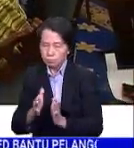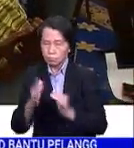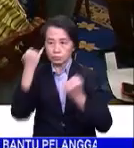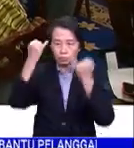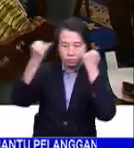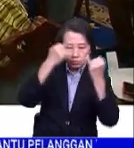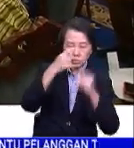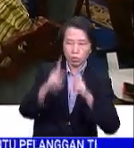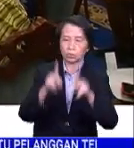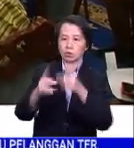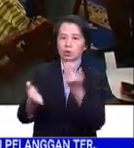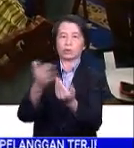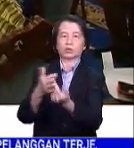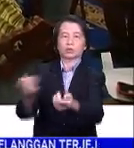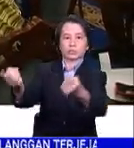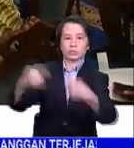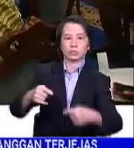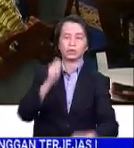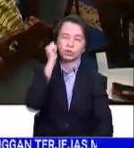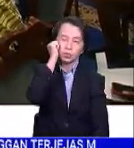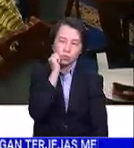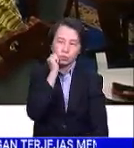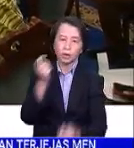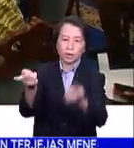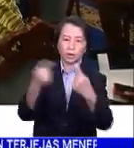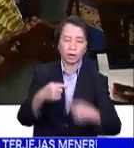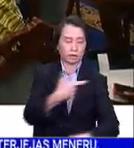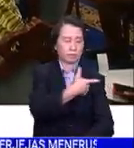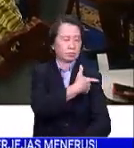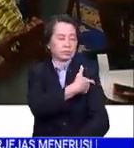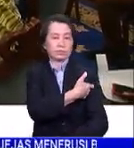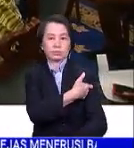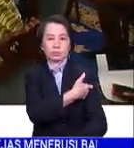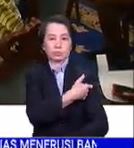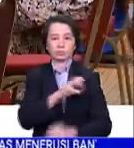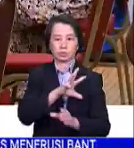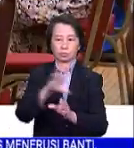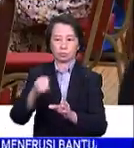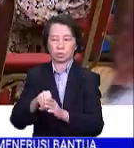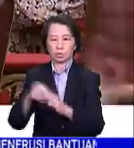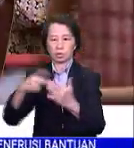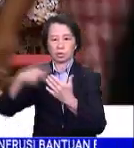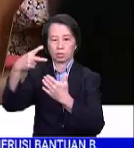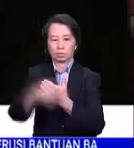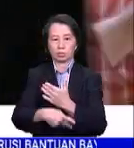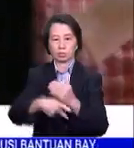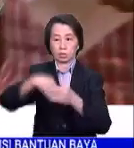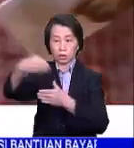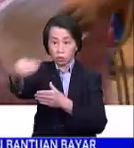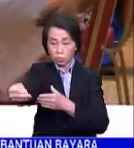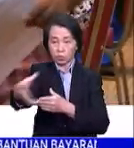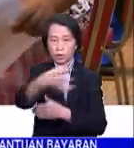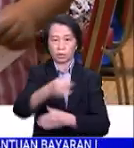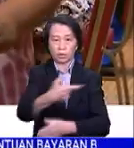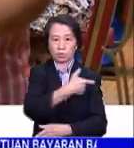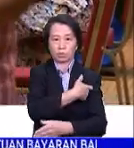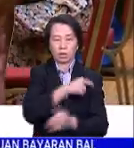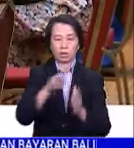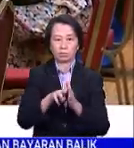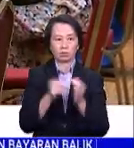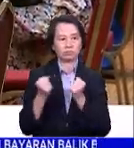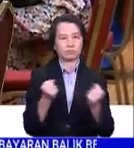bagi memudahkan orang ramai khususnya warga emas mendapatkan suntikan vaksin termasuk program outreach dan vaksin